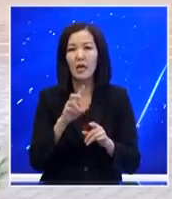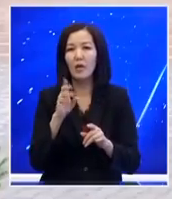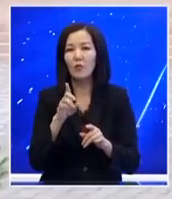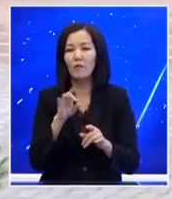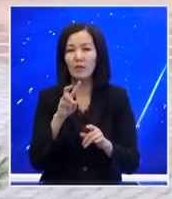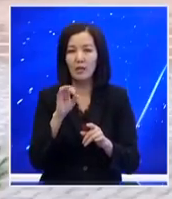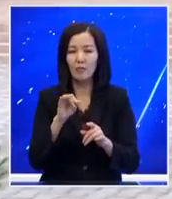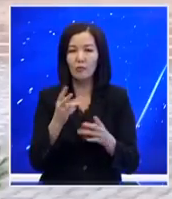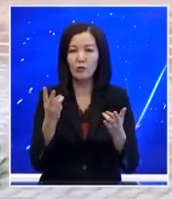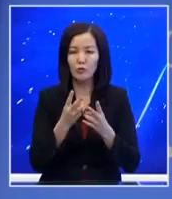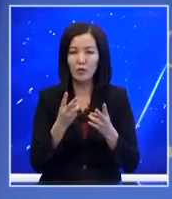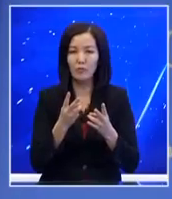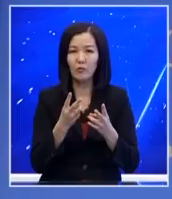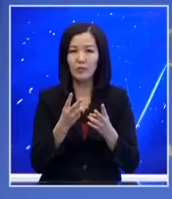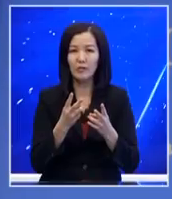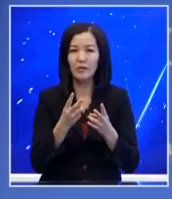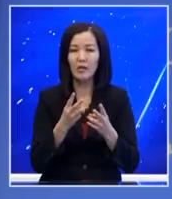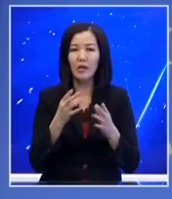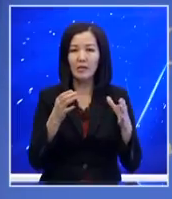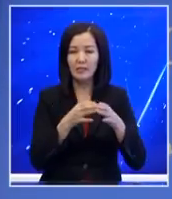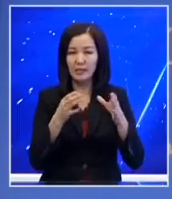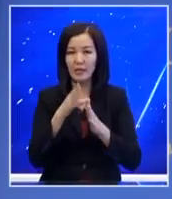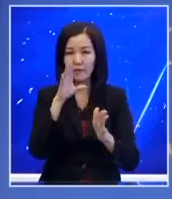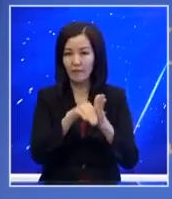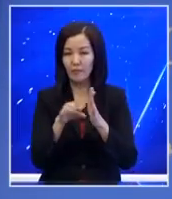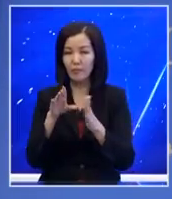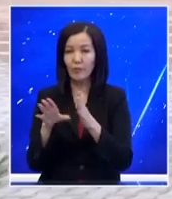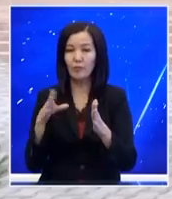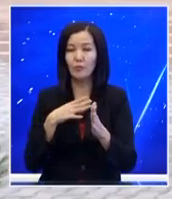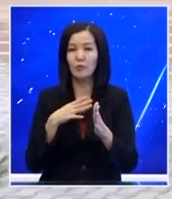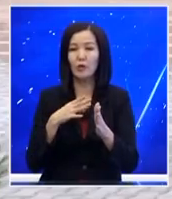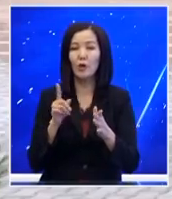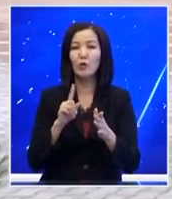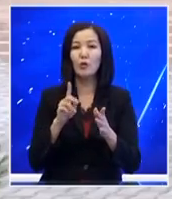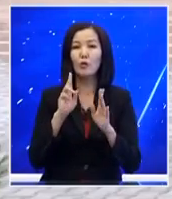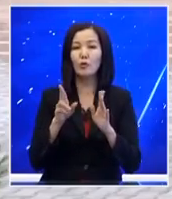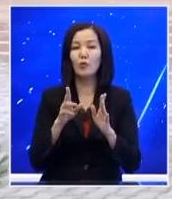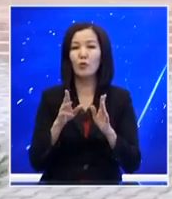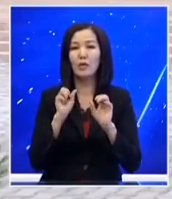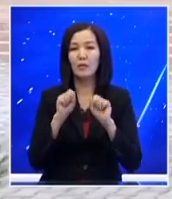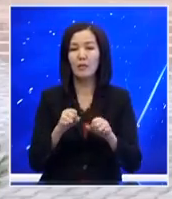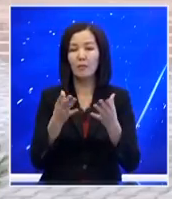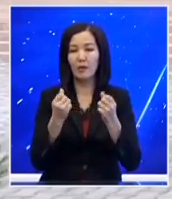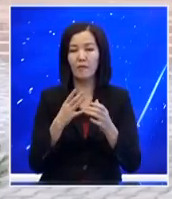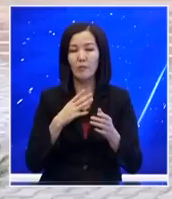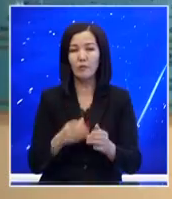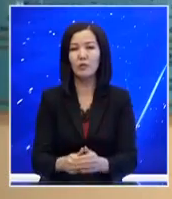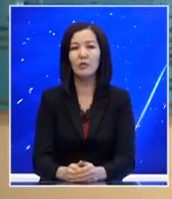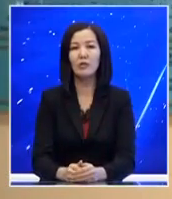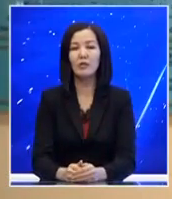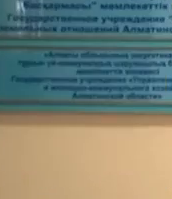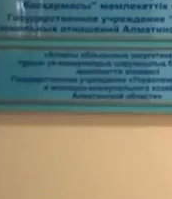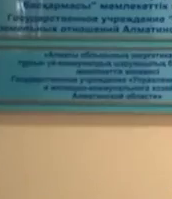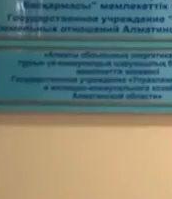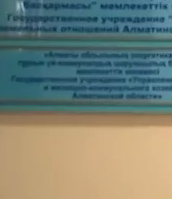Телебот. Все, что требуется, это лишь состоять в той категории социально уязвимых слоев, кто имеет право на ее получение. Айнур Мейрханова, Мируэрт